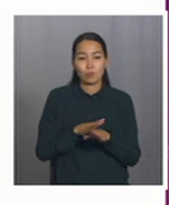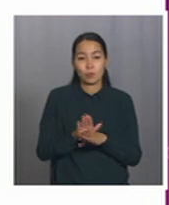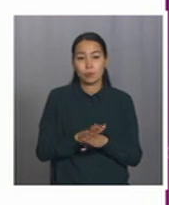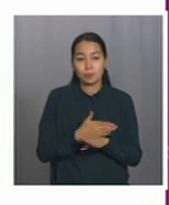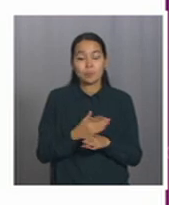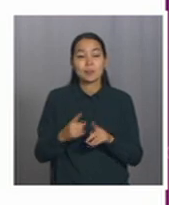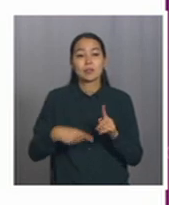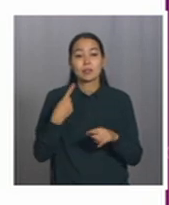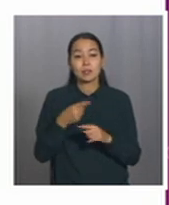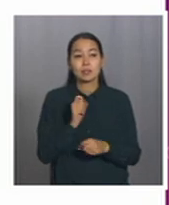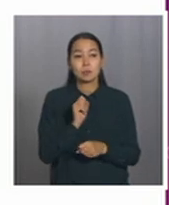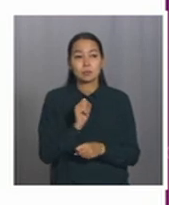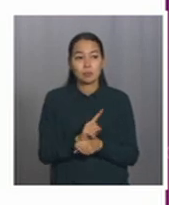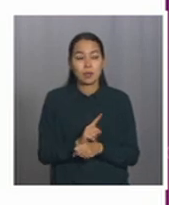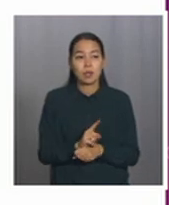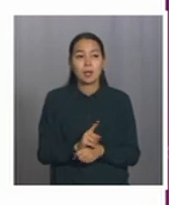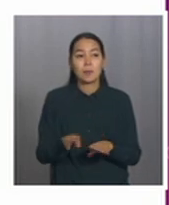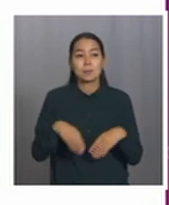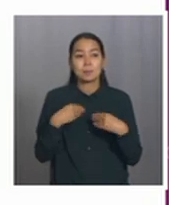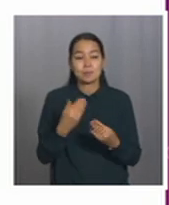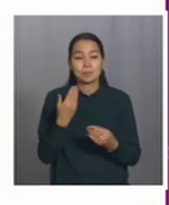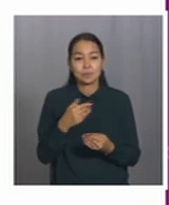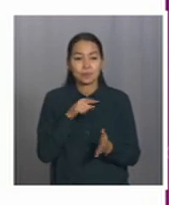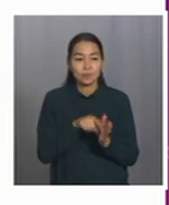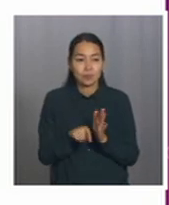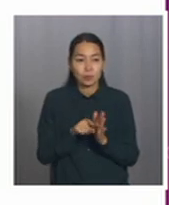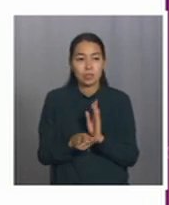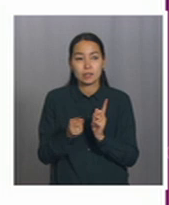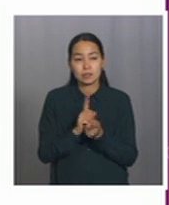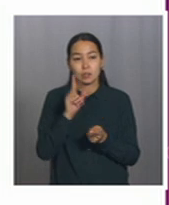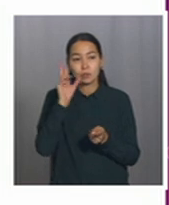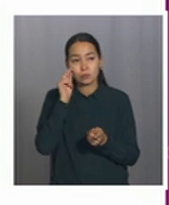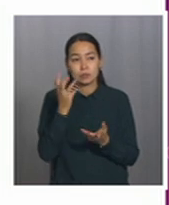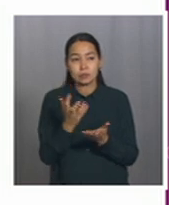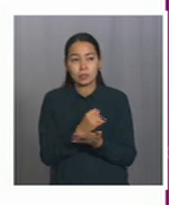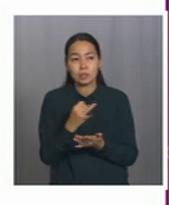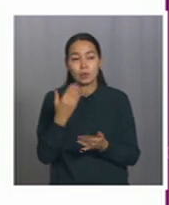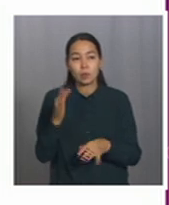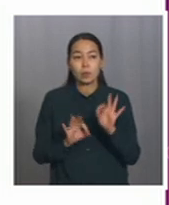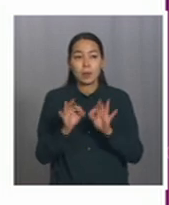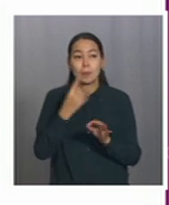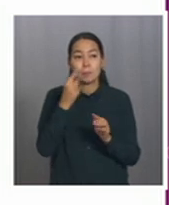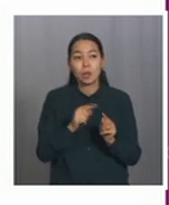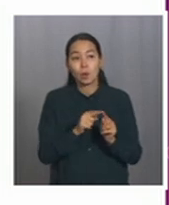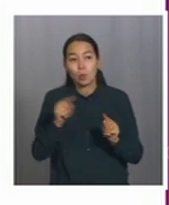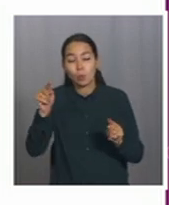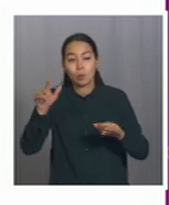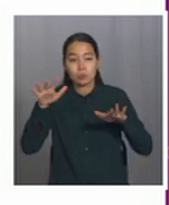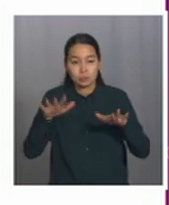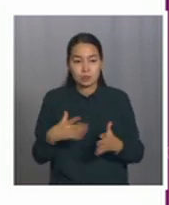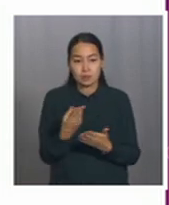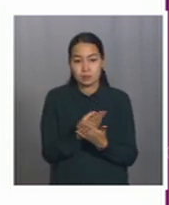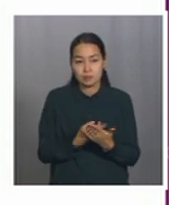тапсырма. Берілген функцияға кері функцияны табыңыз және олардың графиктерін бір координаттық жазықтықта салыңыз.